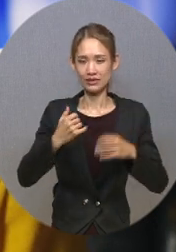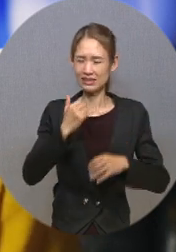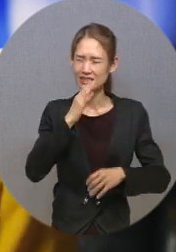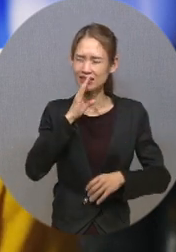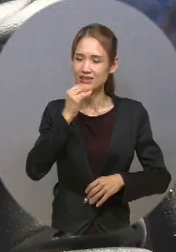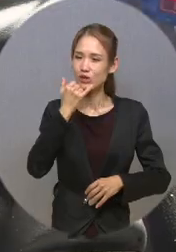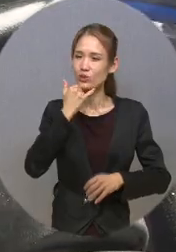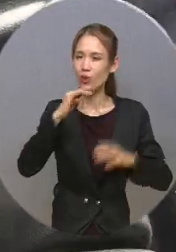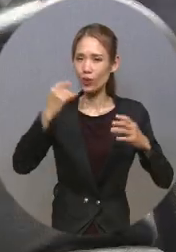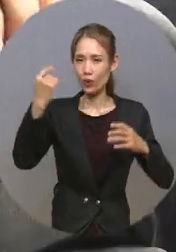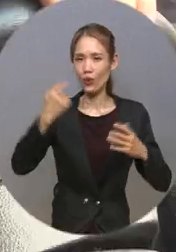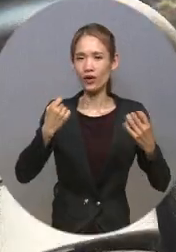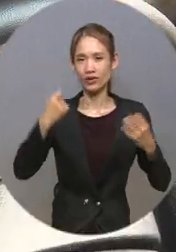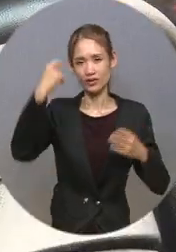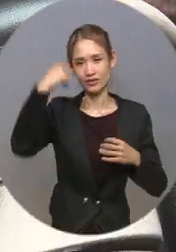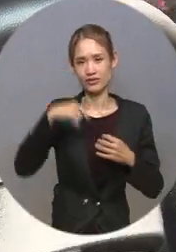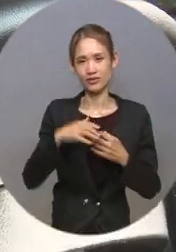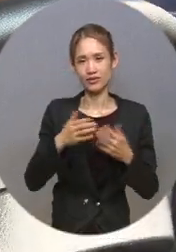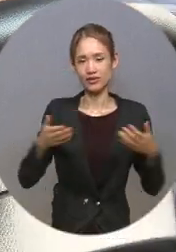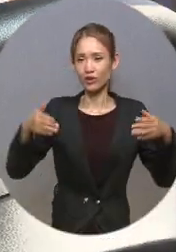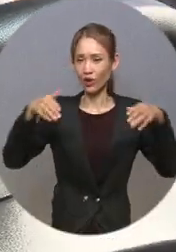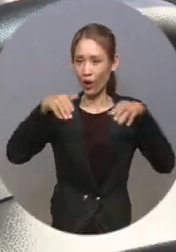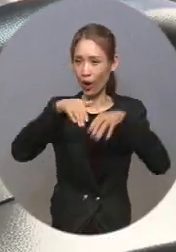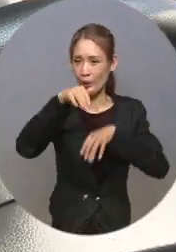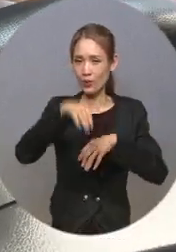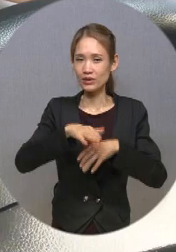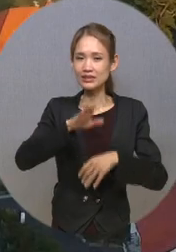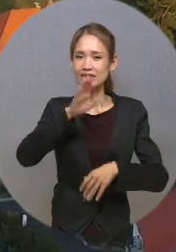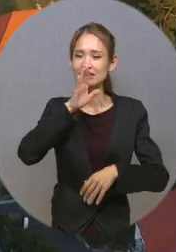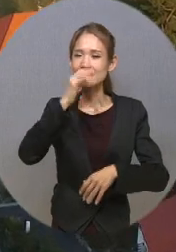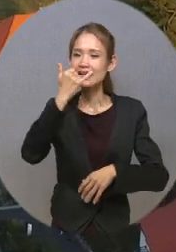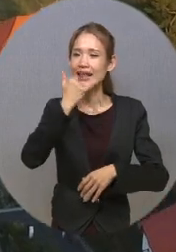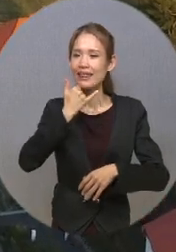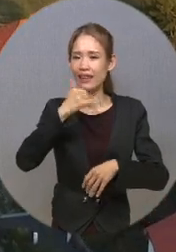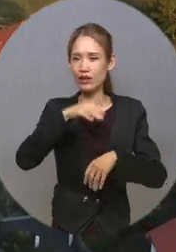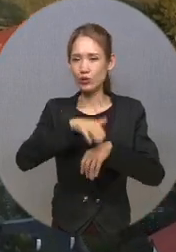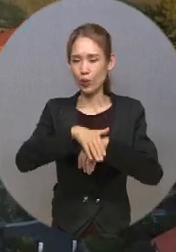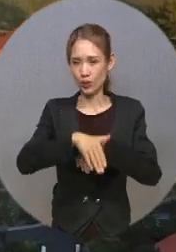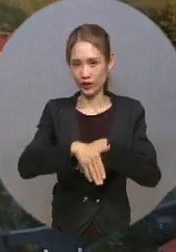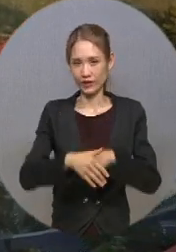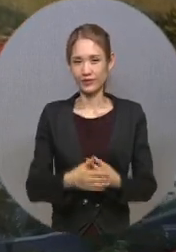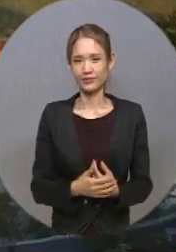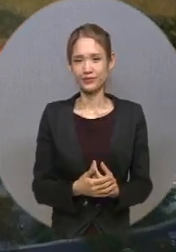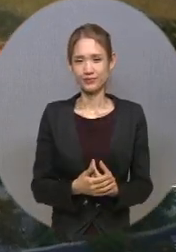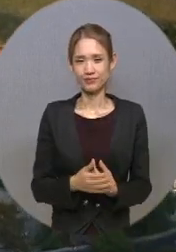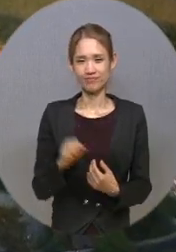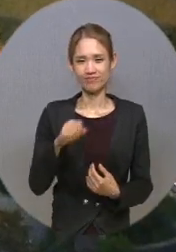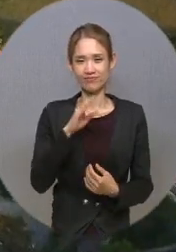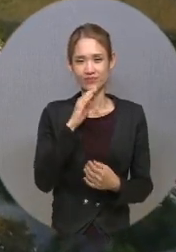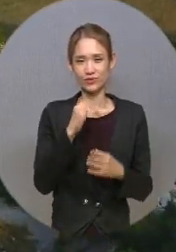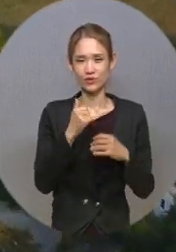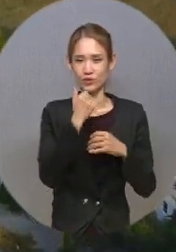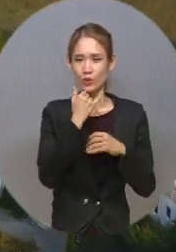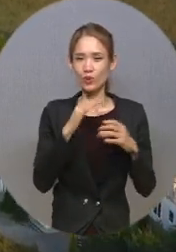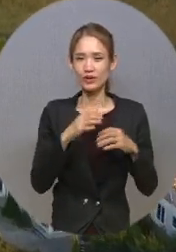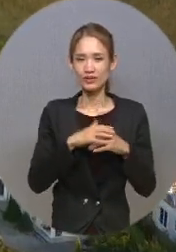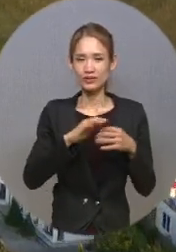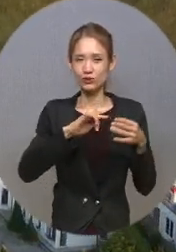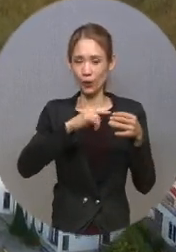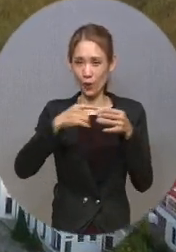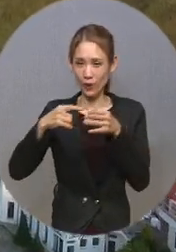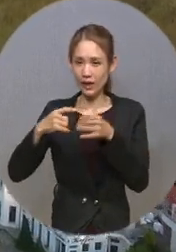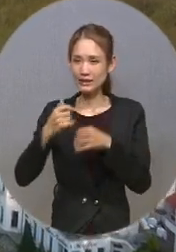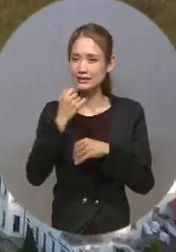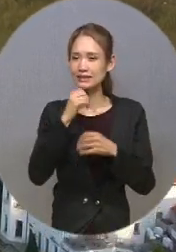같은 그런 느낌? 지금 건물 자체도 약간 옛날 그 진짜 독일식 독일식으로 다시 와놨거든요. 독일 소세지,